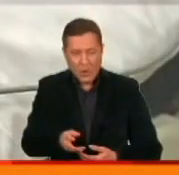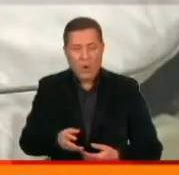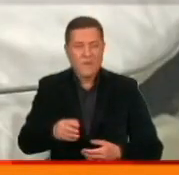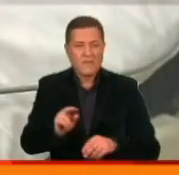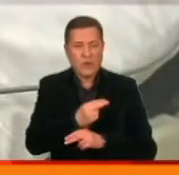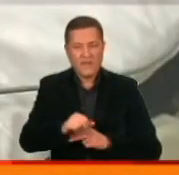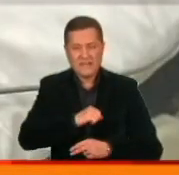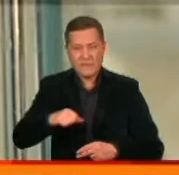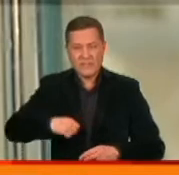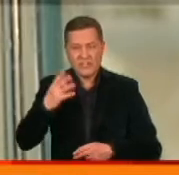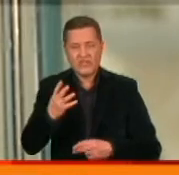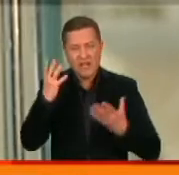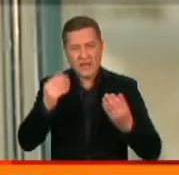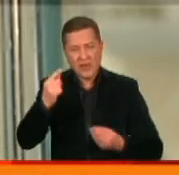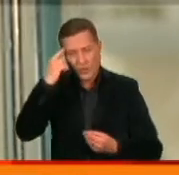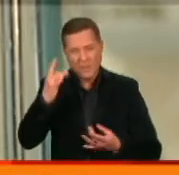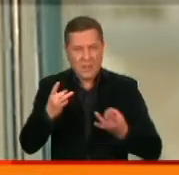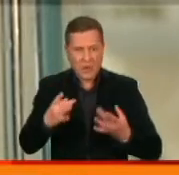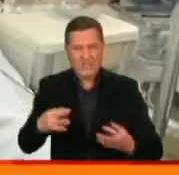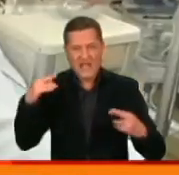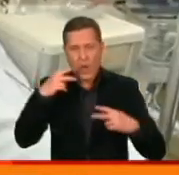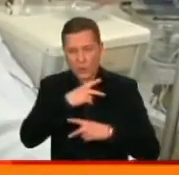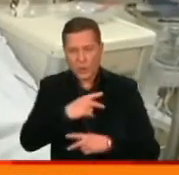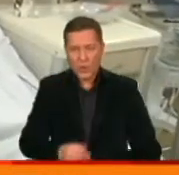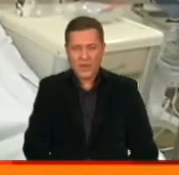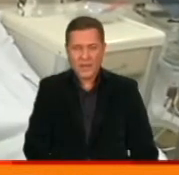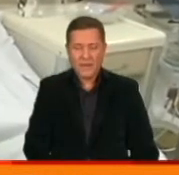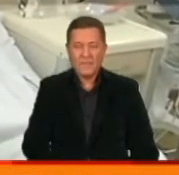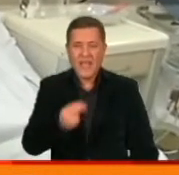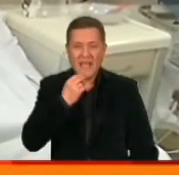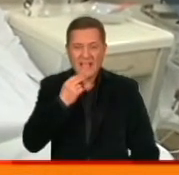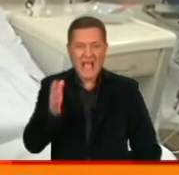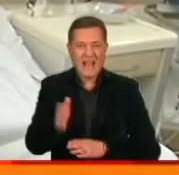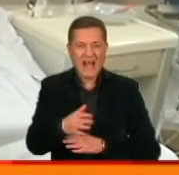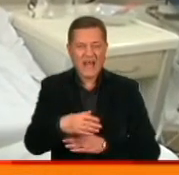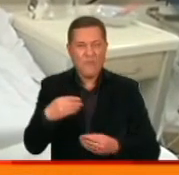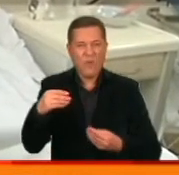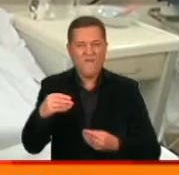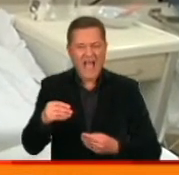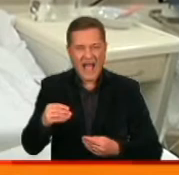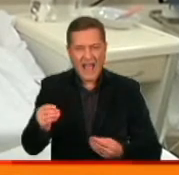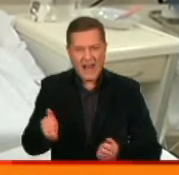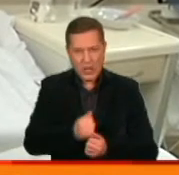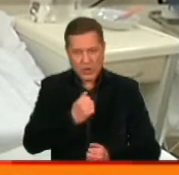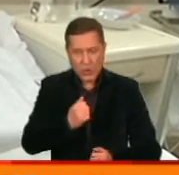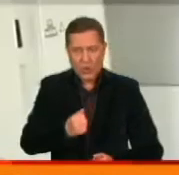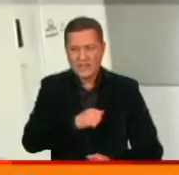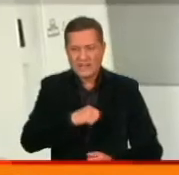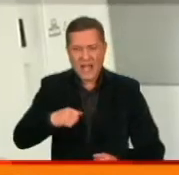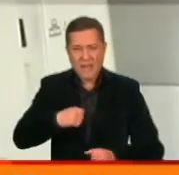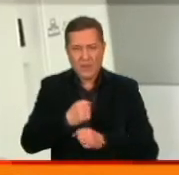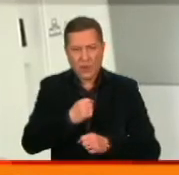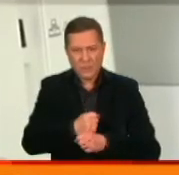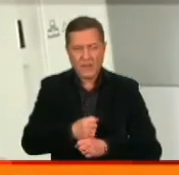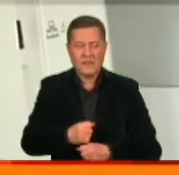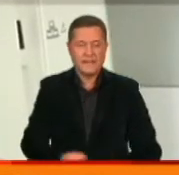4 дні. Думала, що це просте отруєння. В'ялену рибу їли. Риба домашнього приготування самі робили. Це було